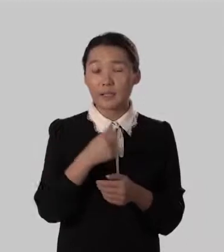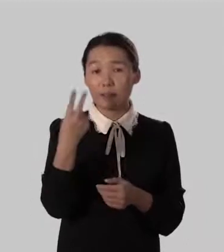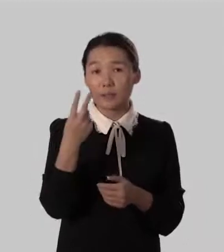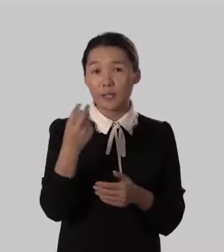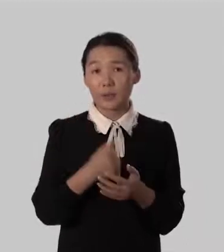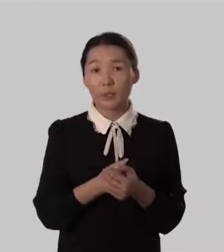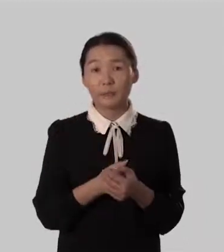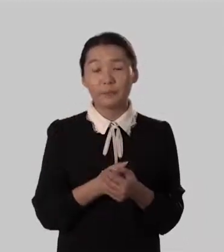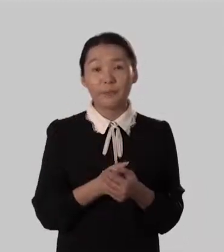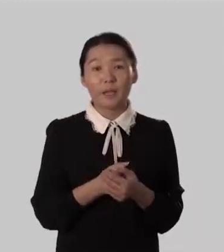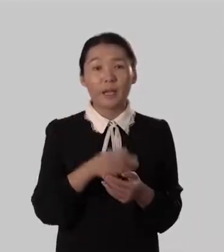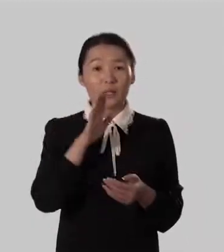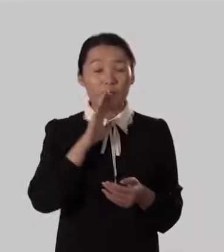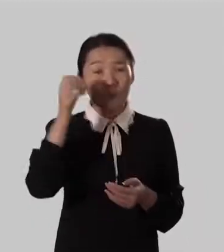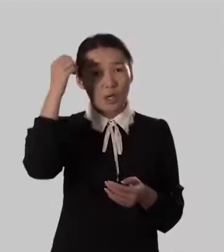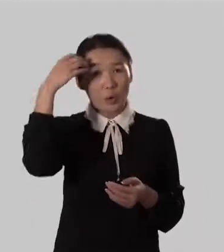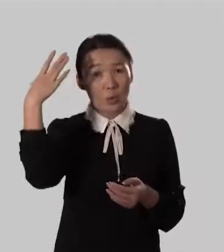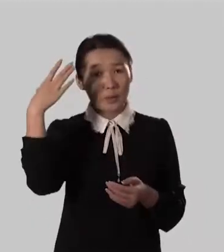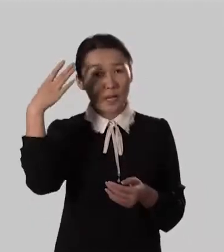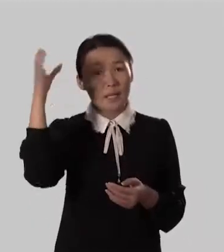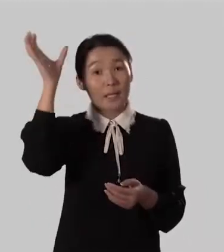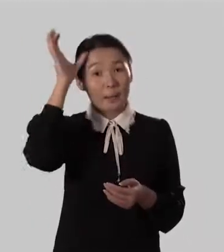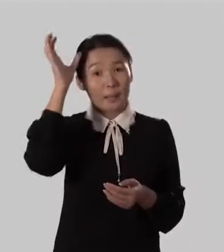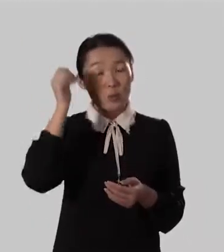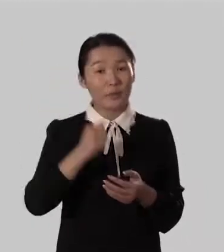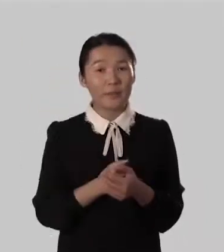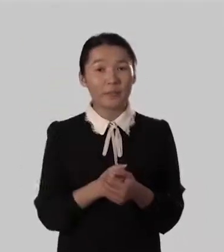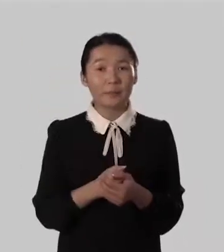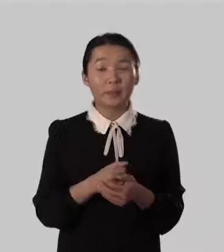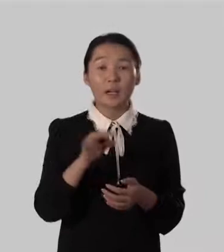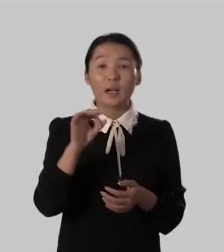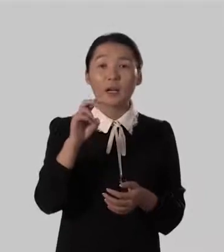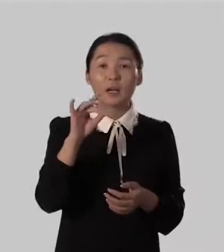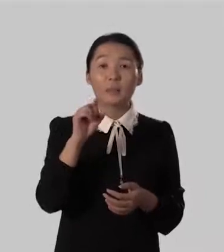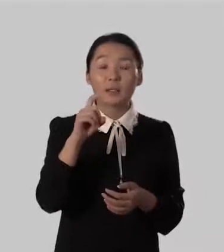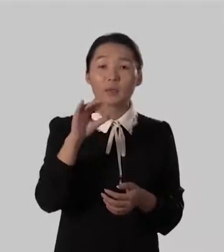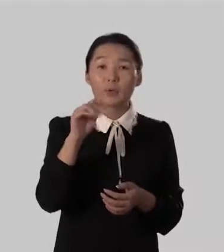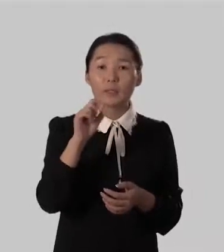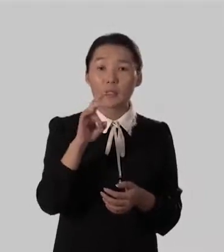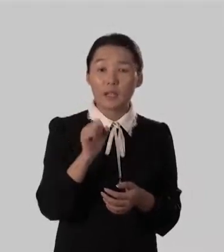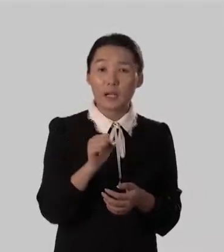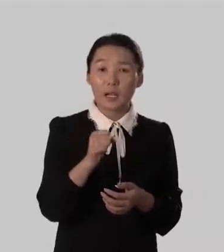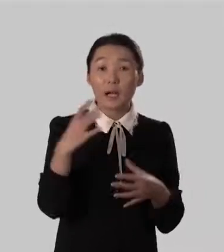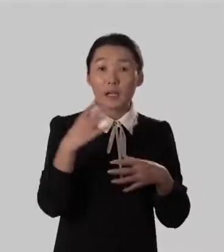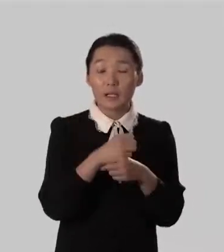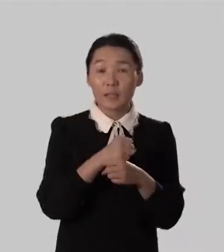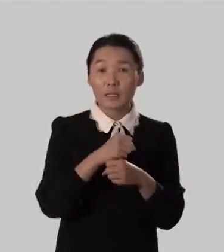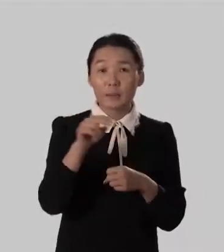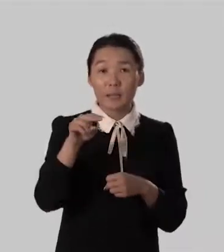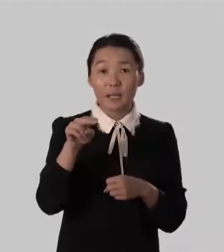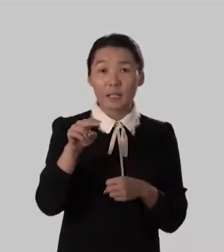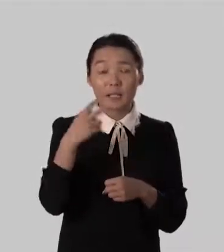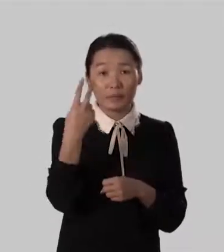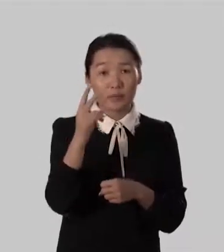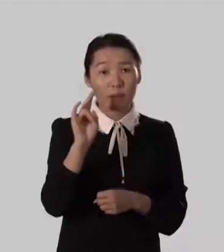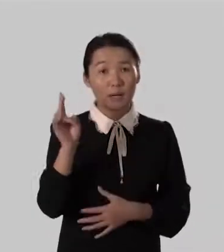второе девушка умна и образованна образована это кратко прилагать напишем с